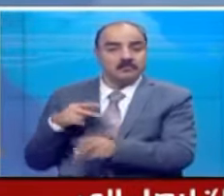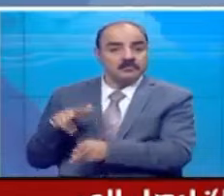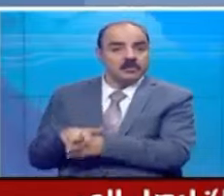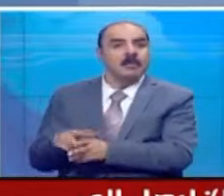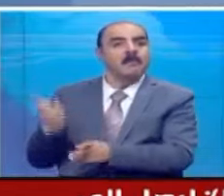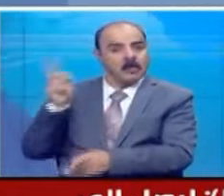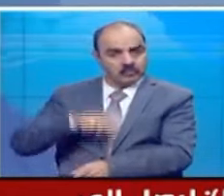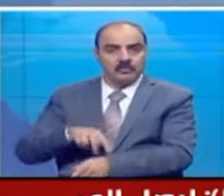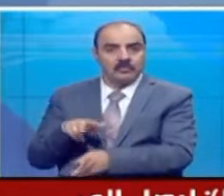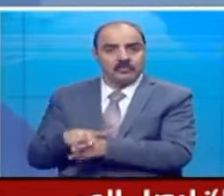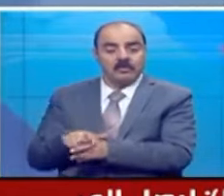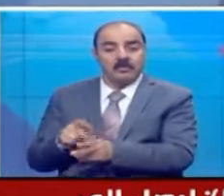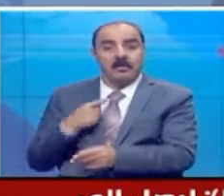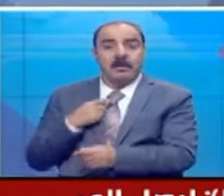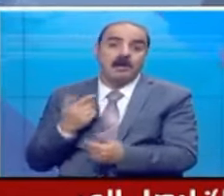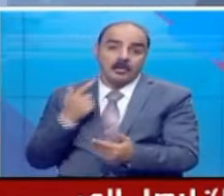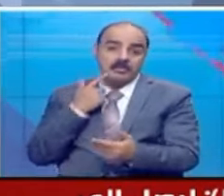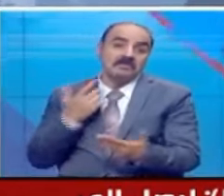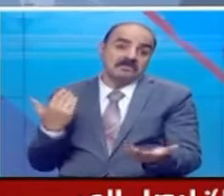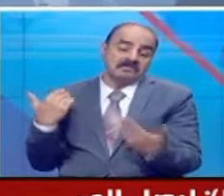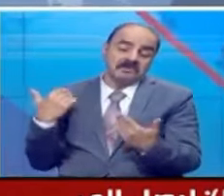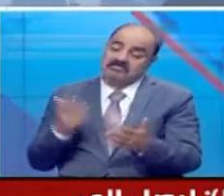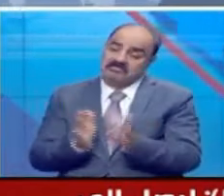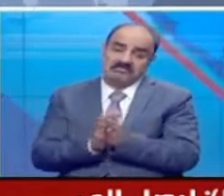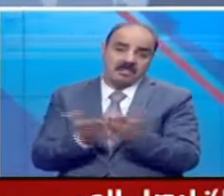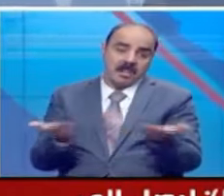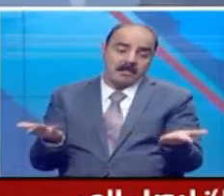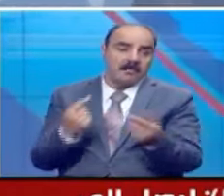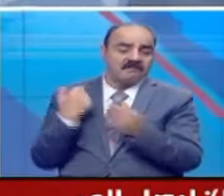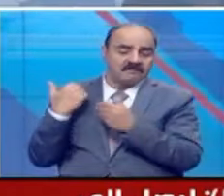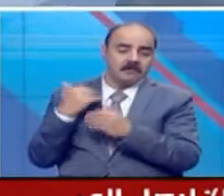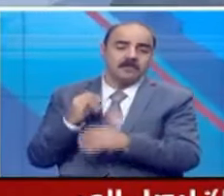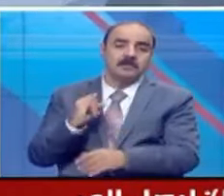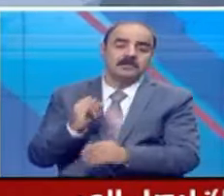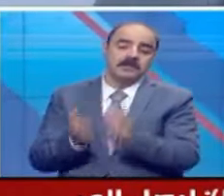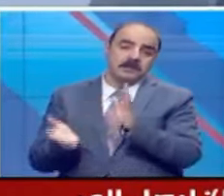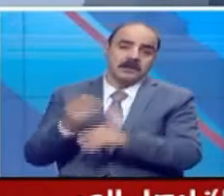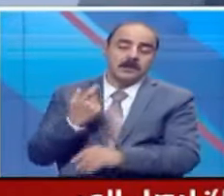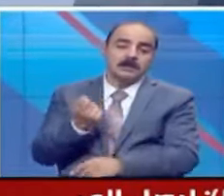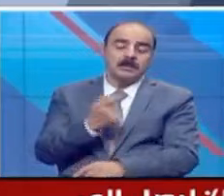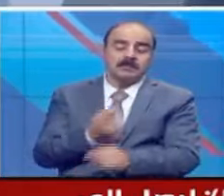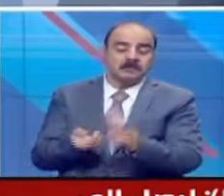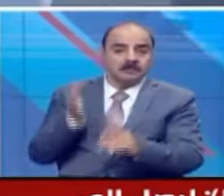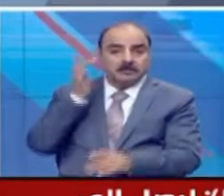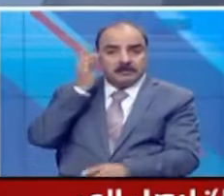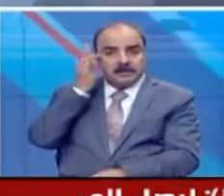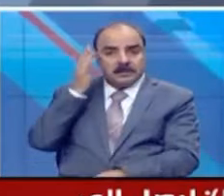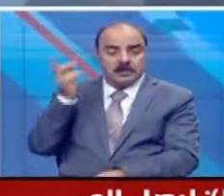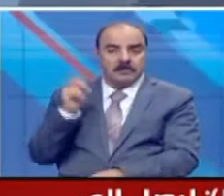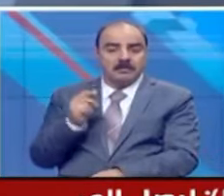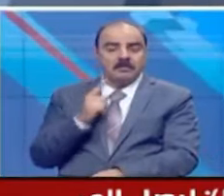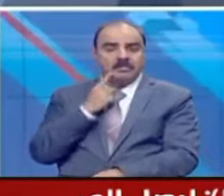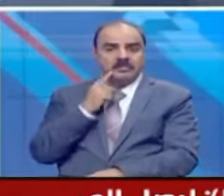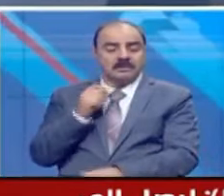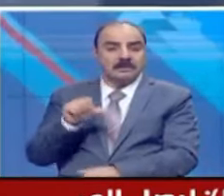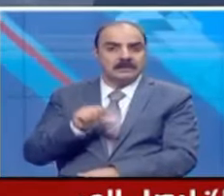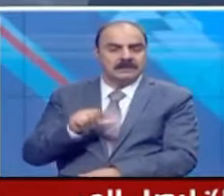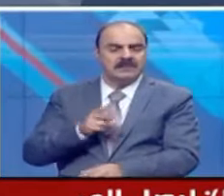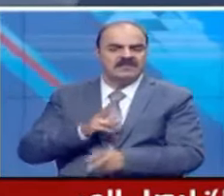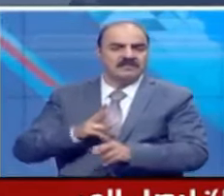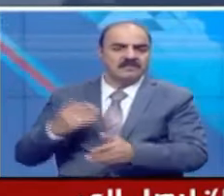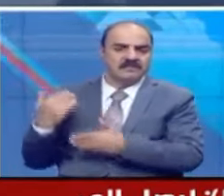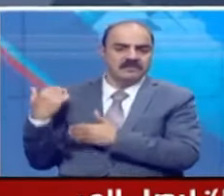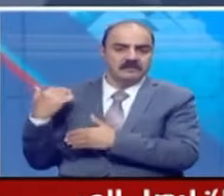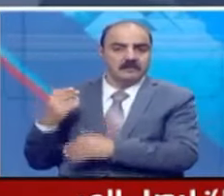هذه الأزمة نتيجة الطلب المتزايد من المواطنين على السلع، خصوصا زي السكر والزيت وغيرها من